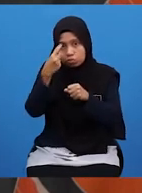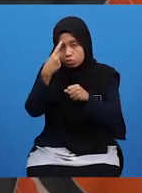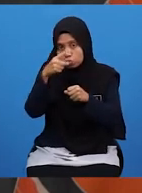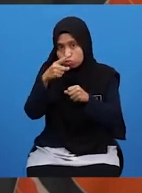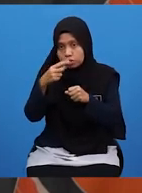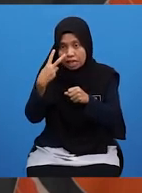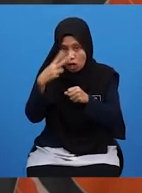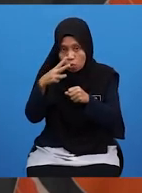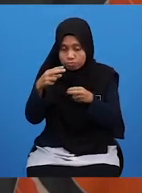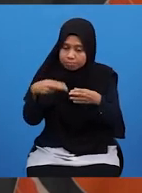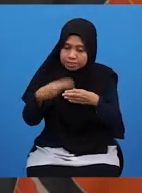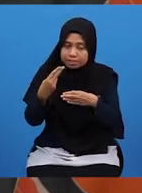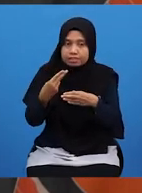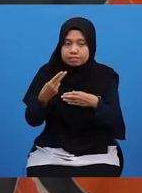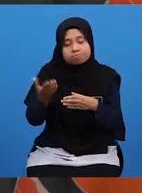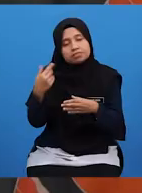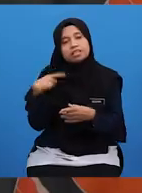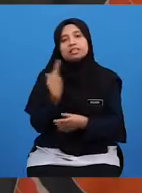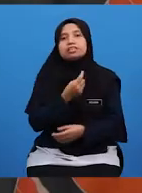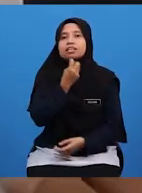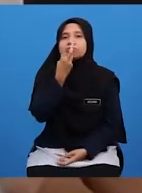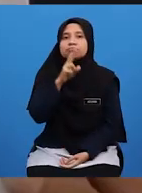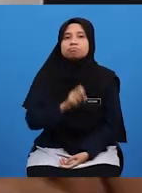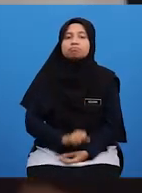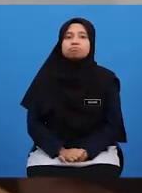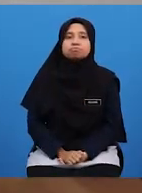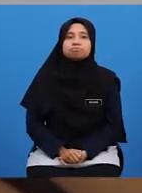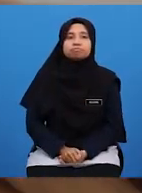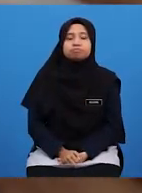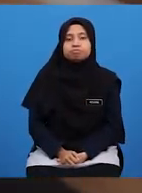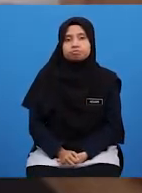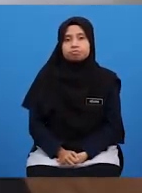melihat hasilnya? Jom kita lihat.